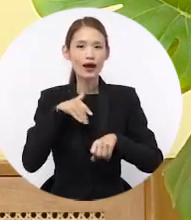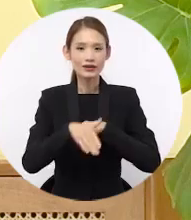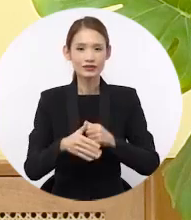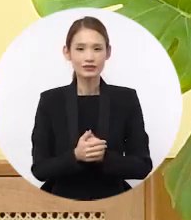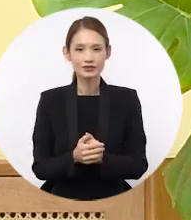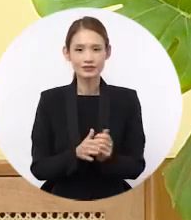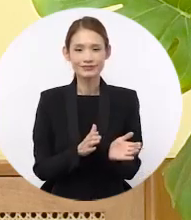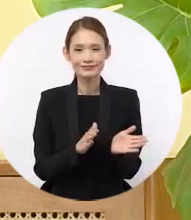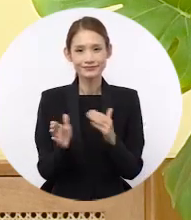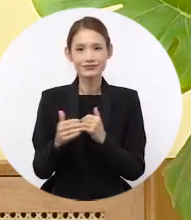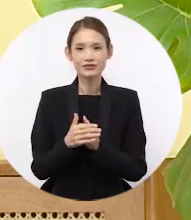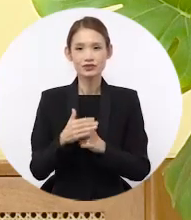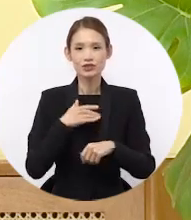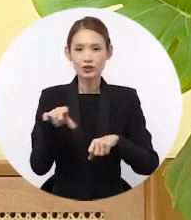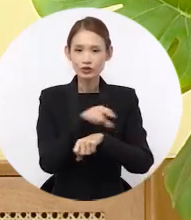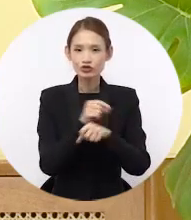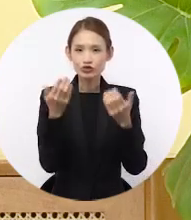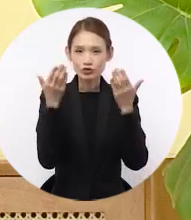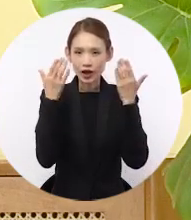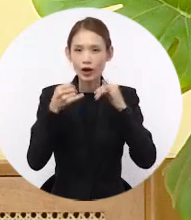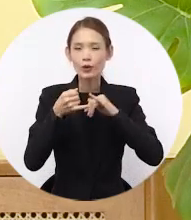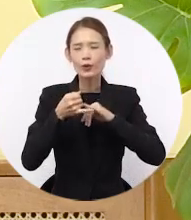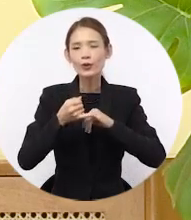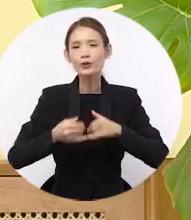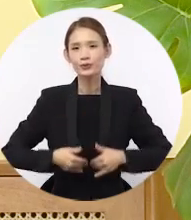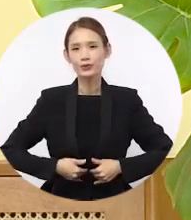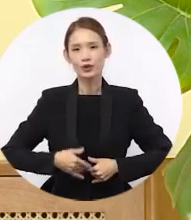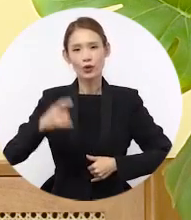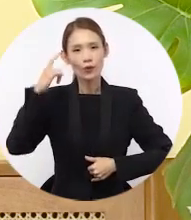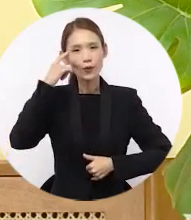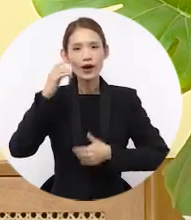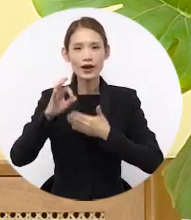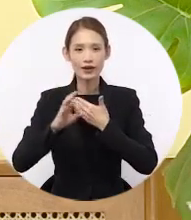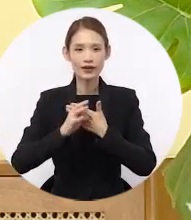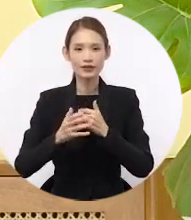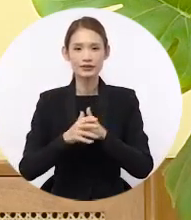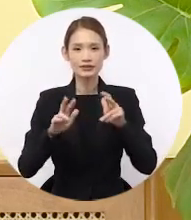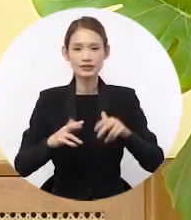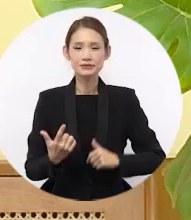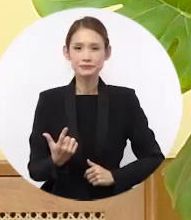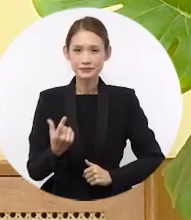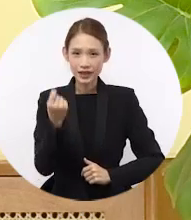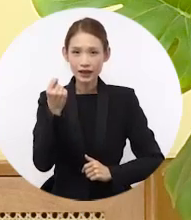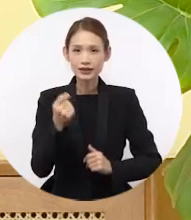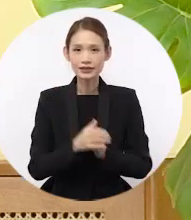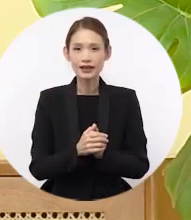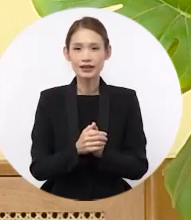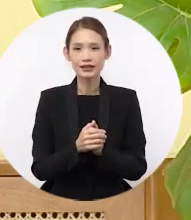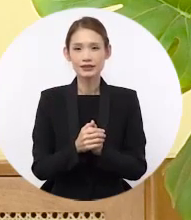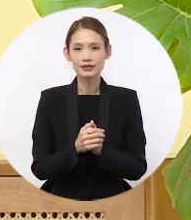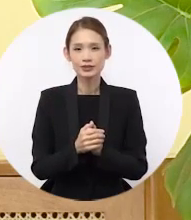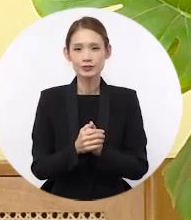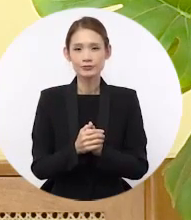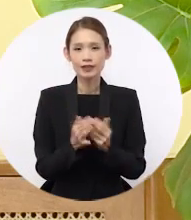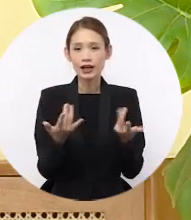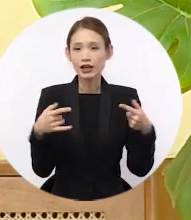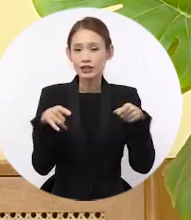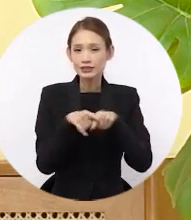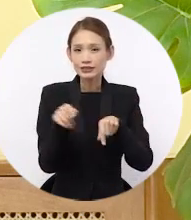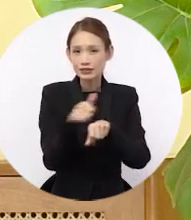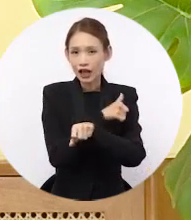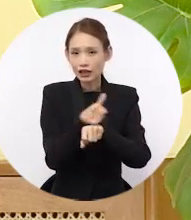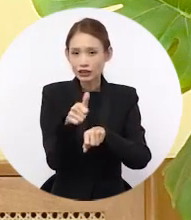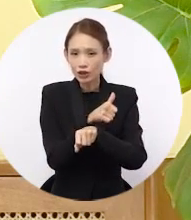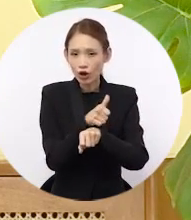사회운동가형으로서 전 특수학교가 있어야 한다고 생각해요. 왜냐면요, 지금 당장에 일단 그